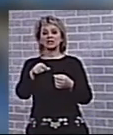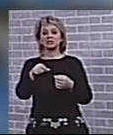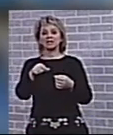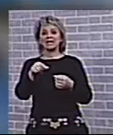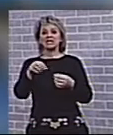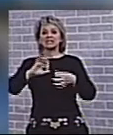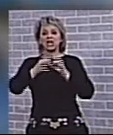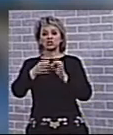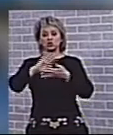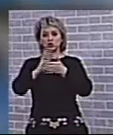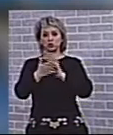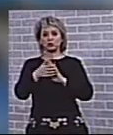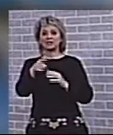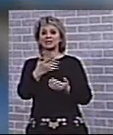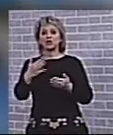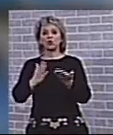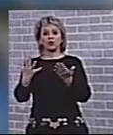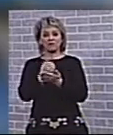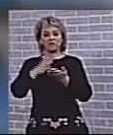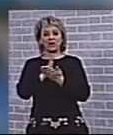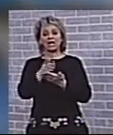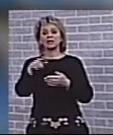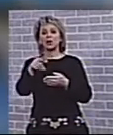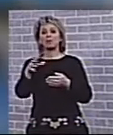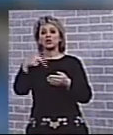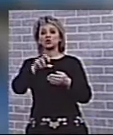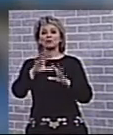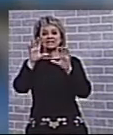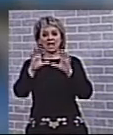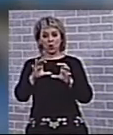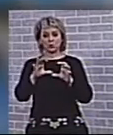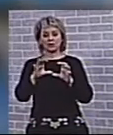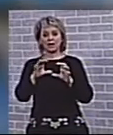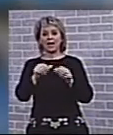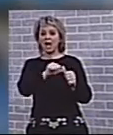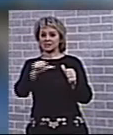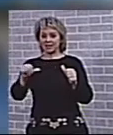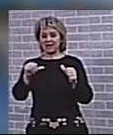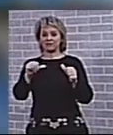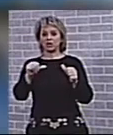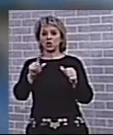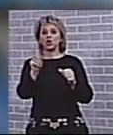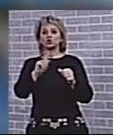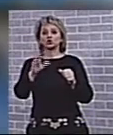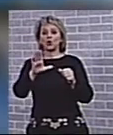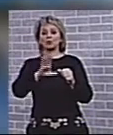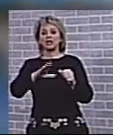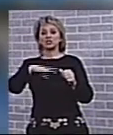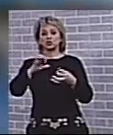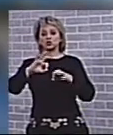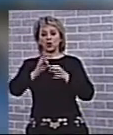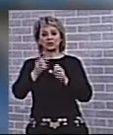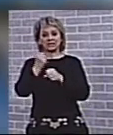в сложнейшей ситуации, нашел выход. Причем законные основания, что было достаточно